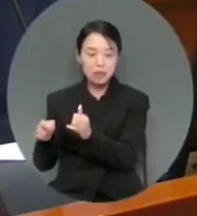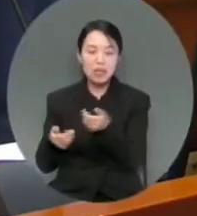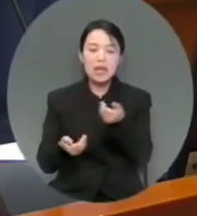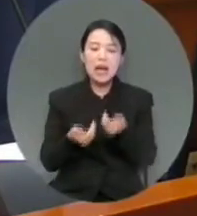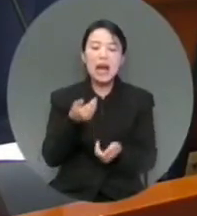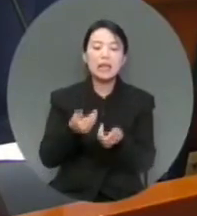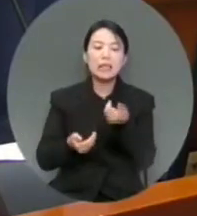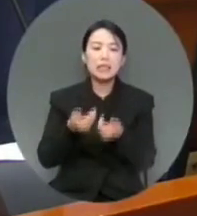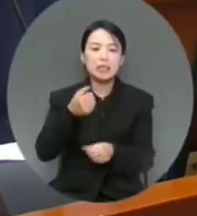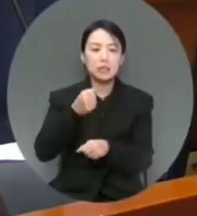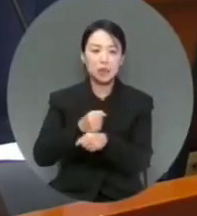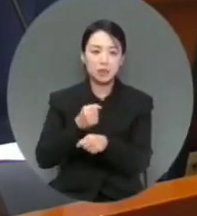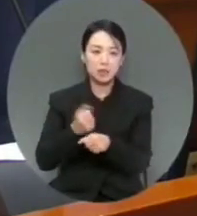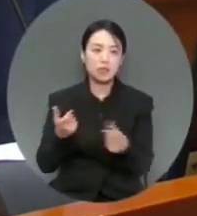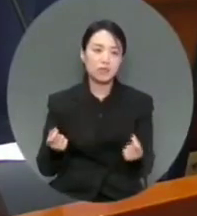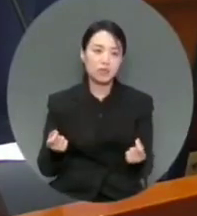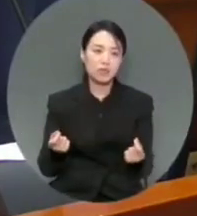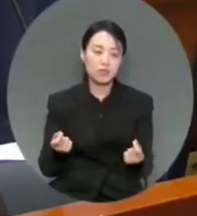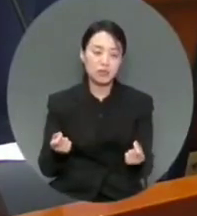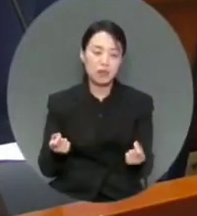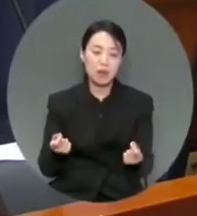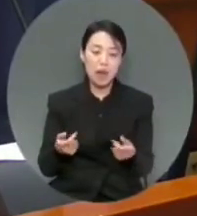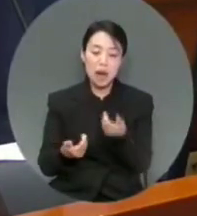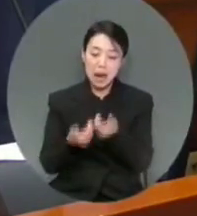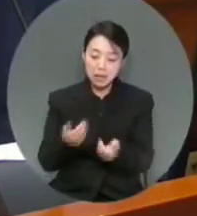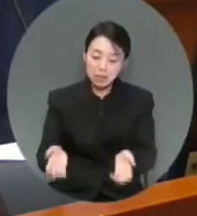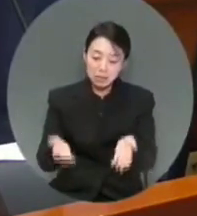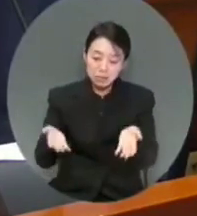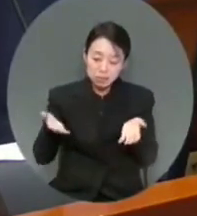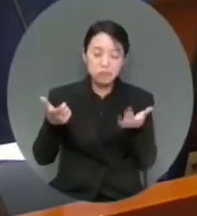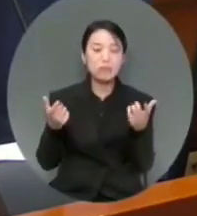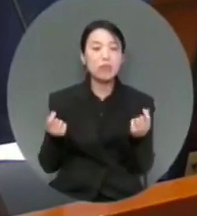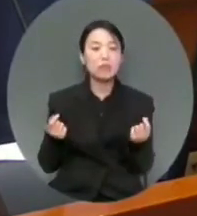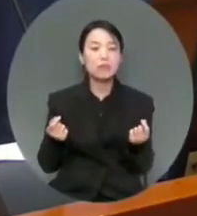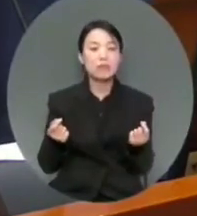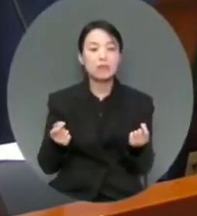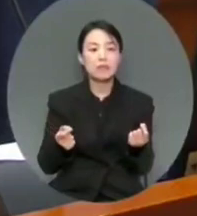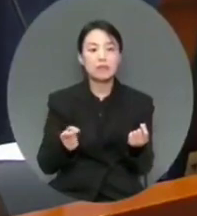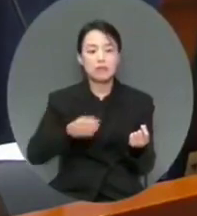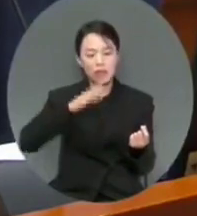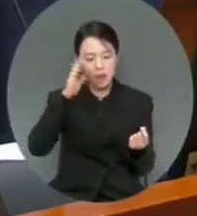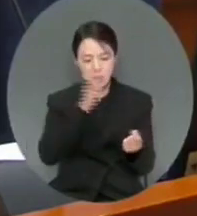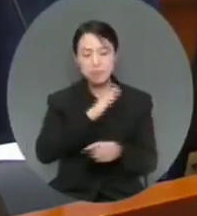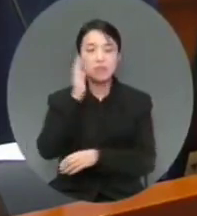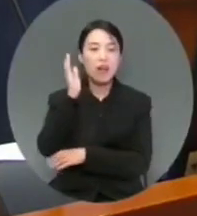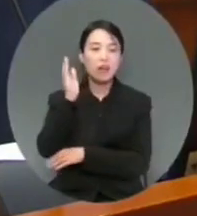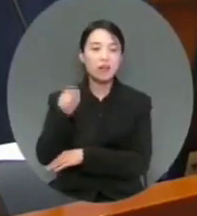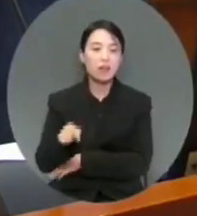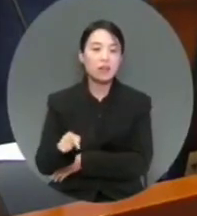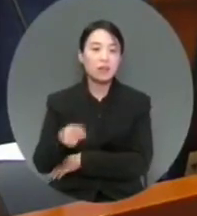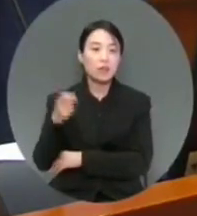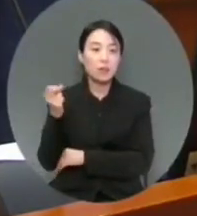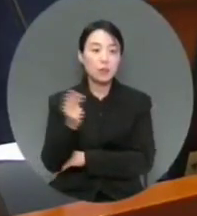대립시키고 갈등을 유발하는, 싸움시키는 아주 나쁜 연설이었습니다. 자, 그런데다가